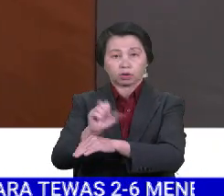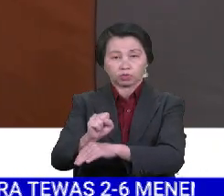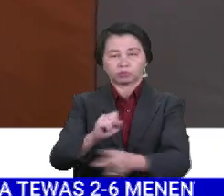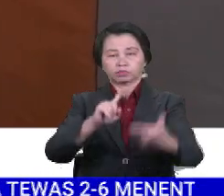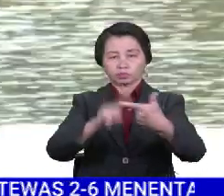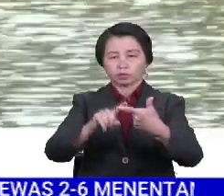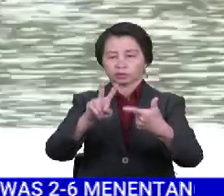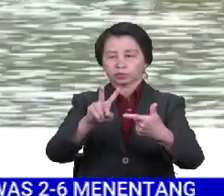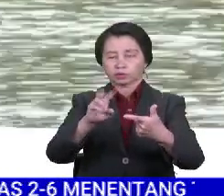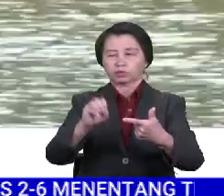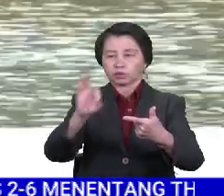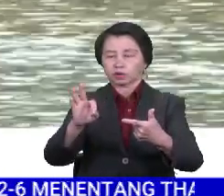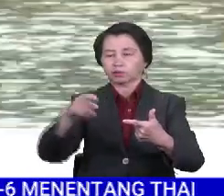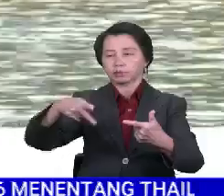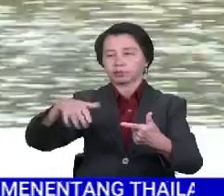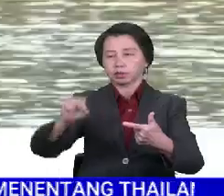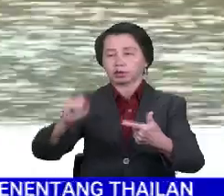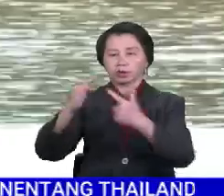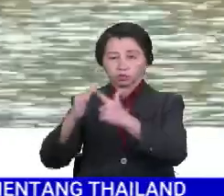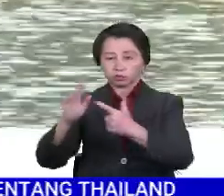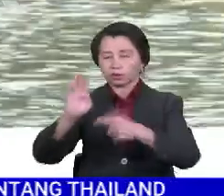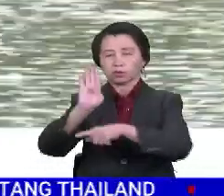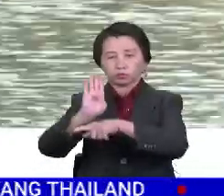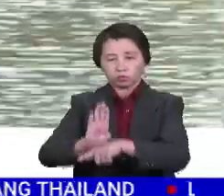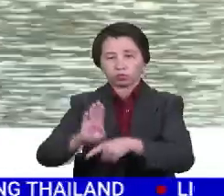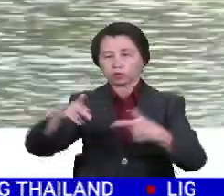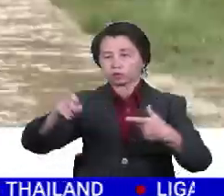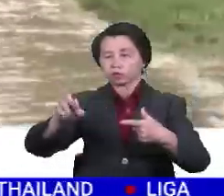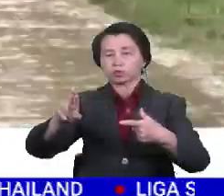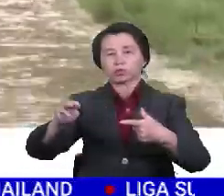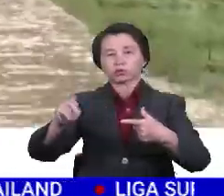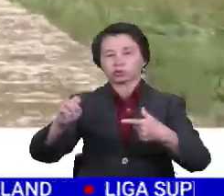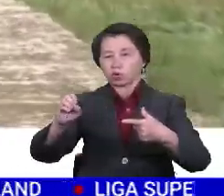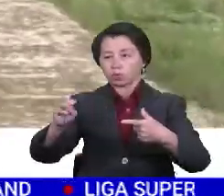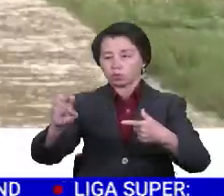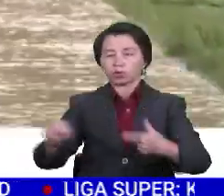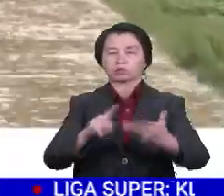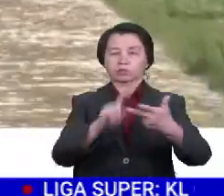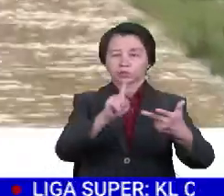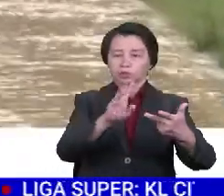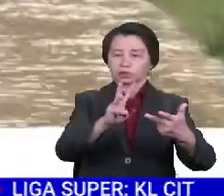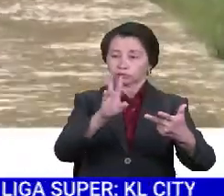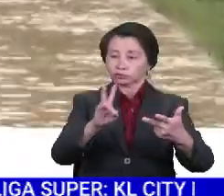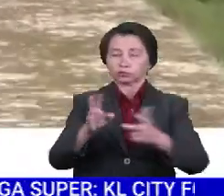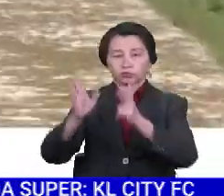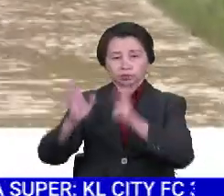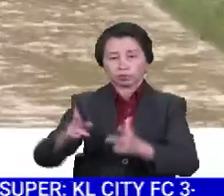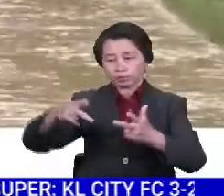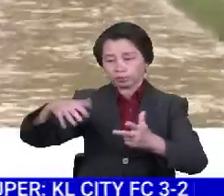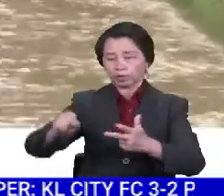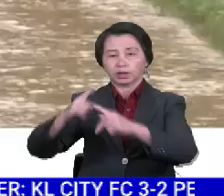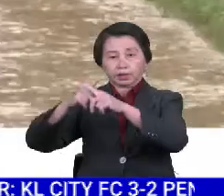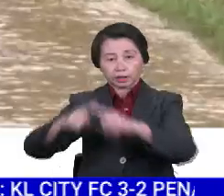diikuti 209 penduduk di PPS Rumah Kebudayaan Pomon Tomon, 167 penduduk di PPS